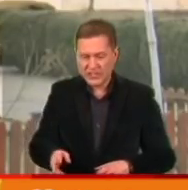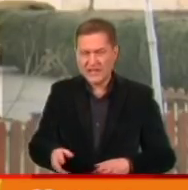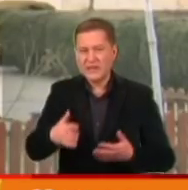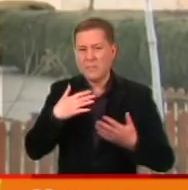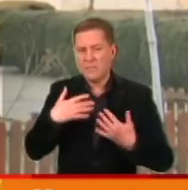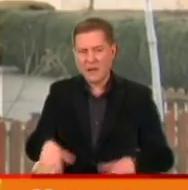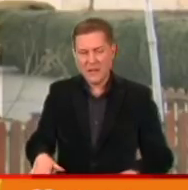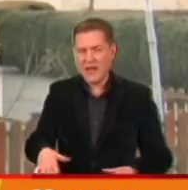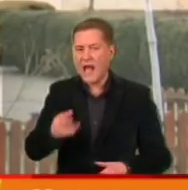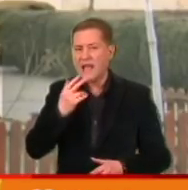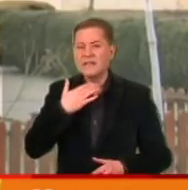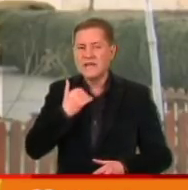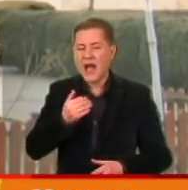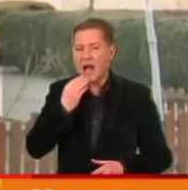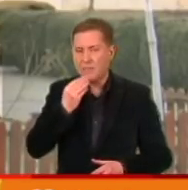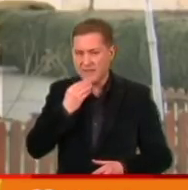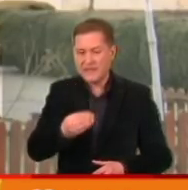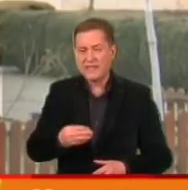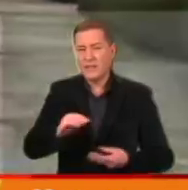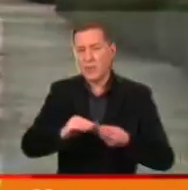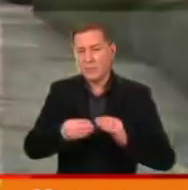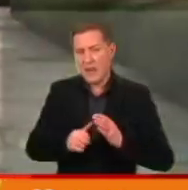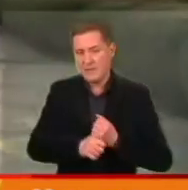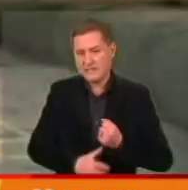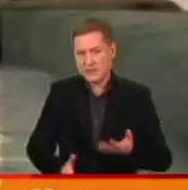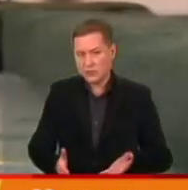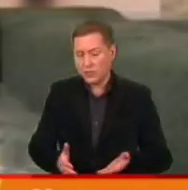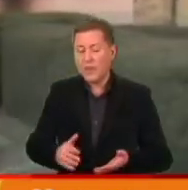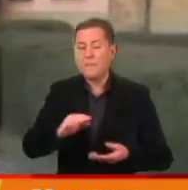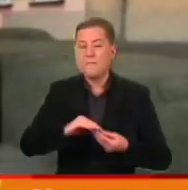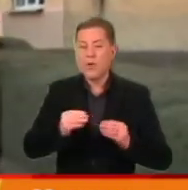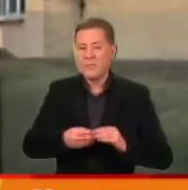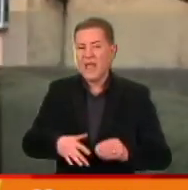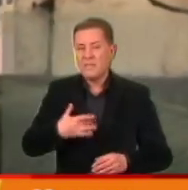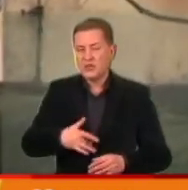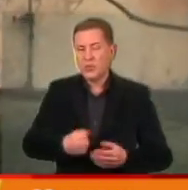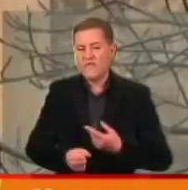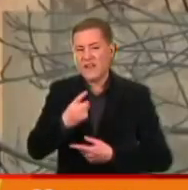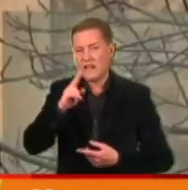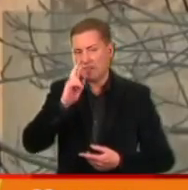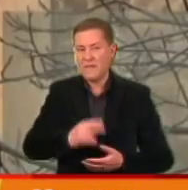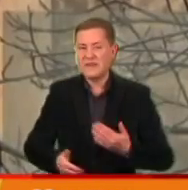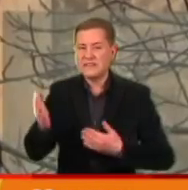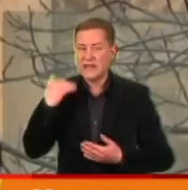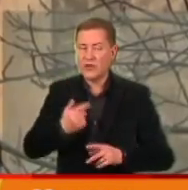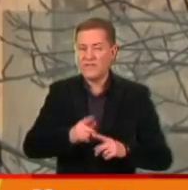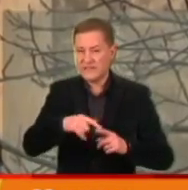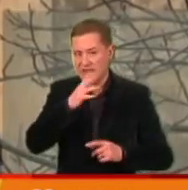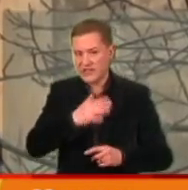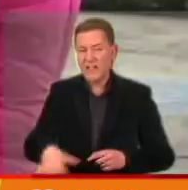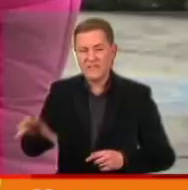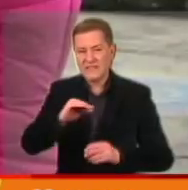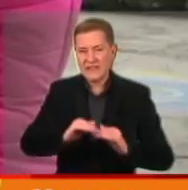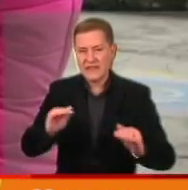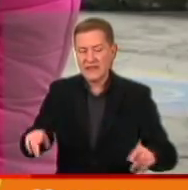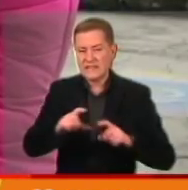пропадає апетит. І проблеми зі стулом. Проблеми зі шлунком в Арсенія виникли 2 місяці тому. Саме в цей час в усіх